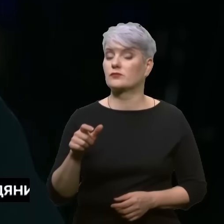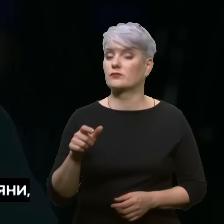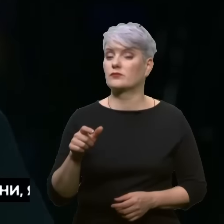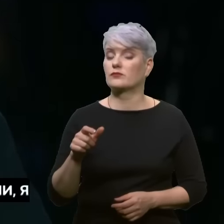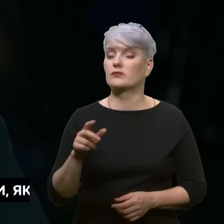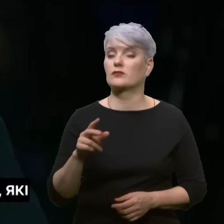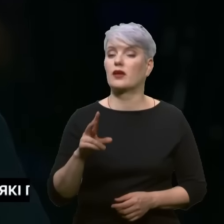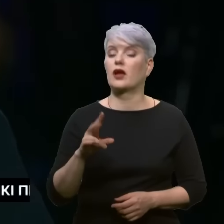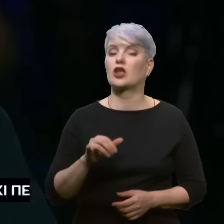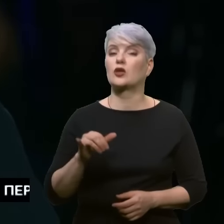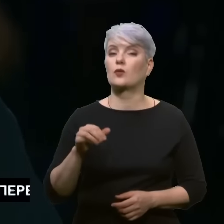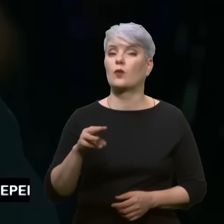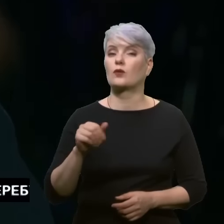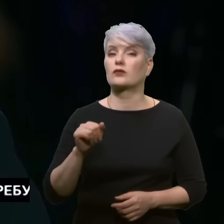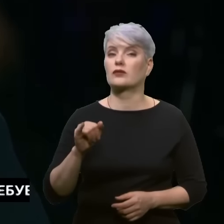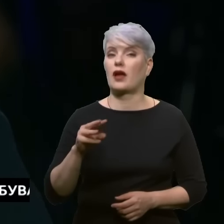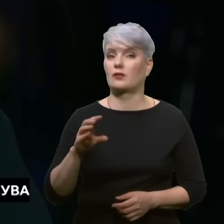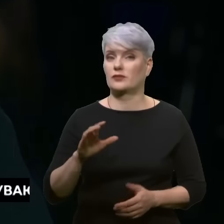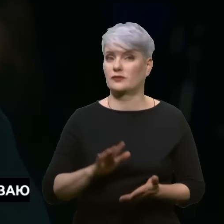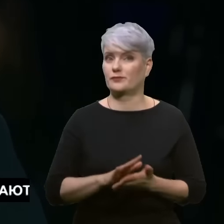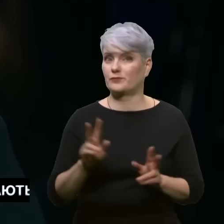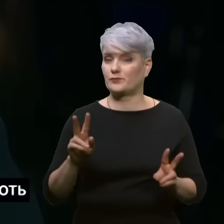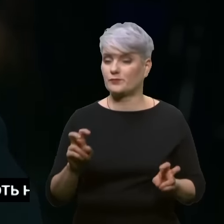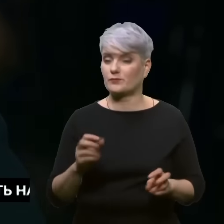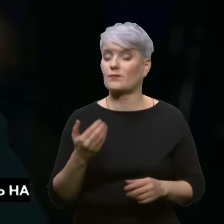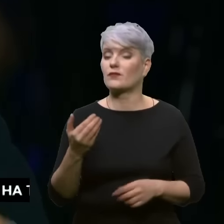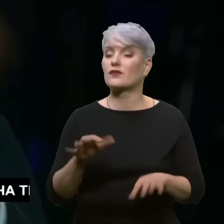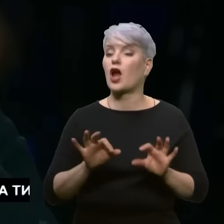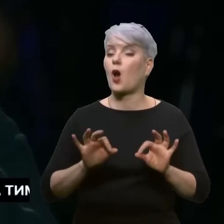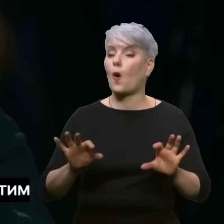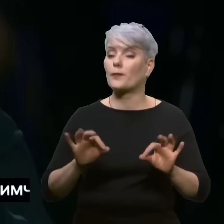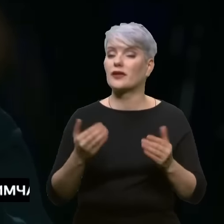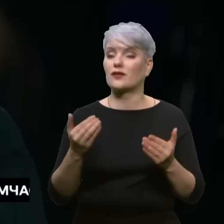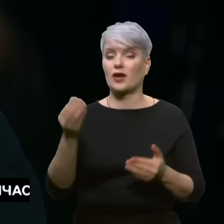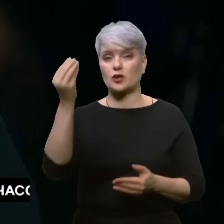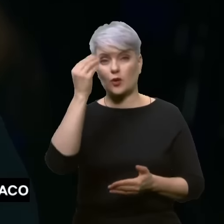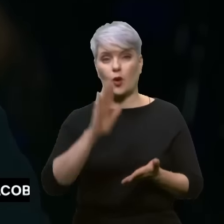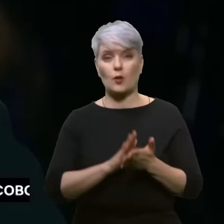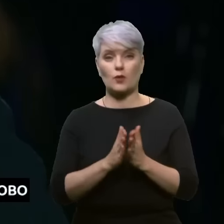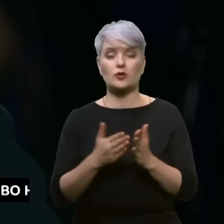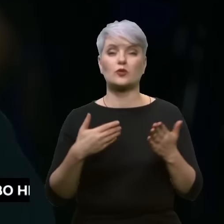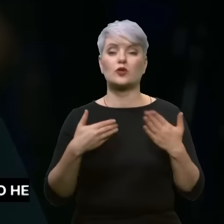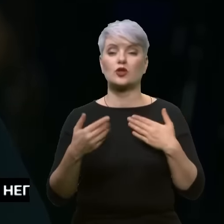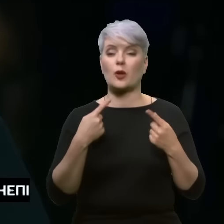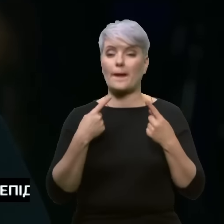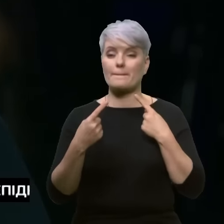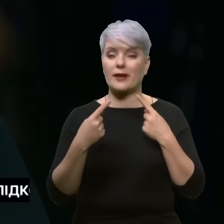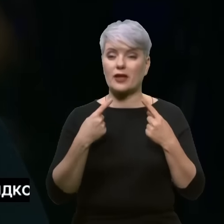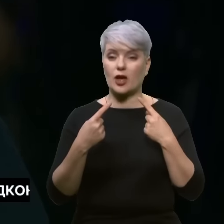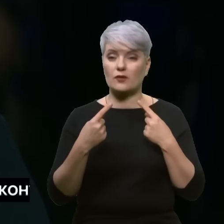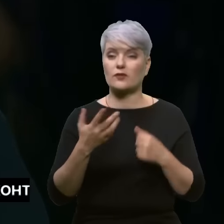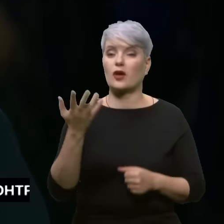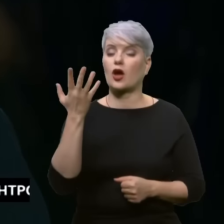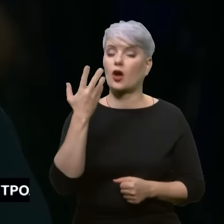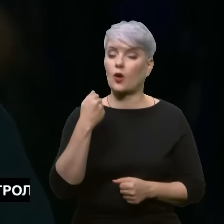Ендрю Креймер, «Нью-Йорк Таймс». Пане президент, ви описали вашу позицію щодо переговорів.